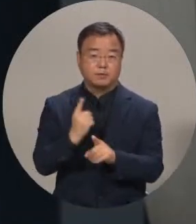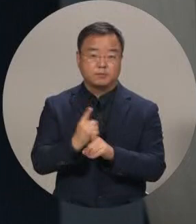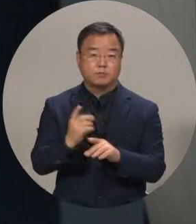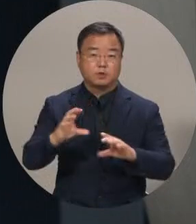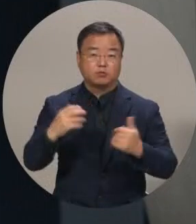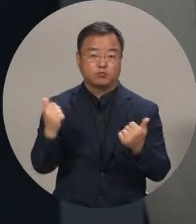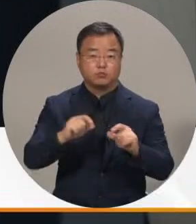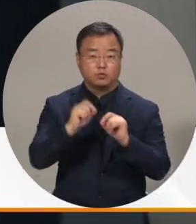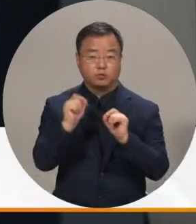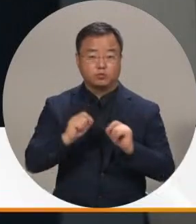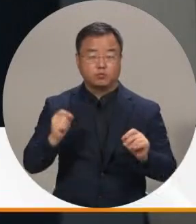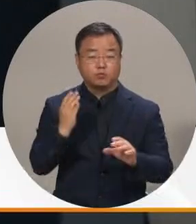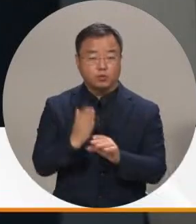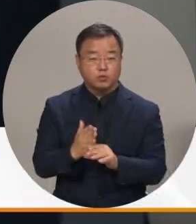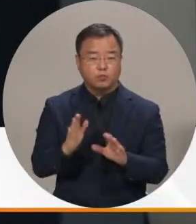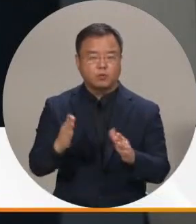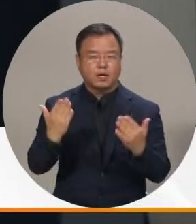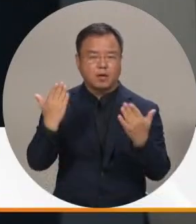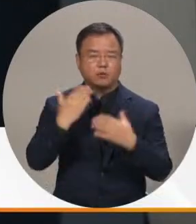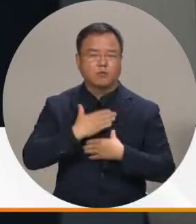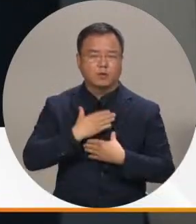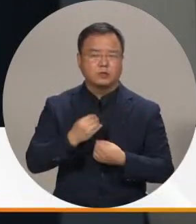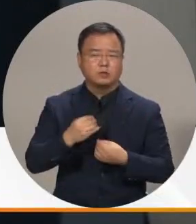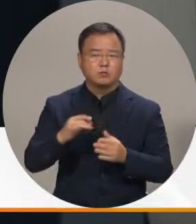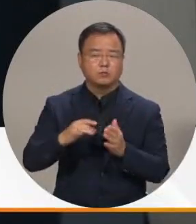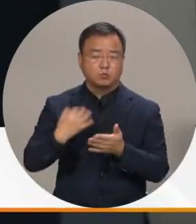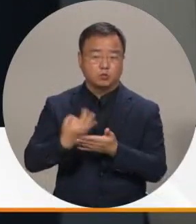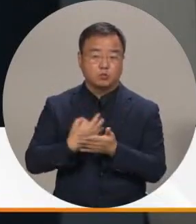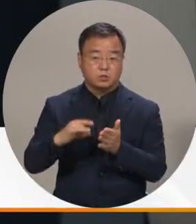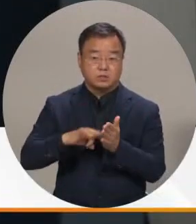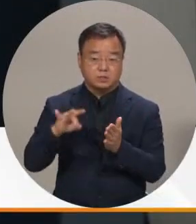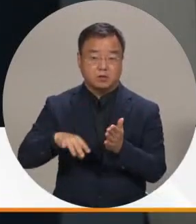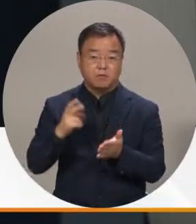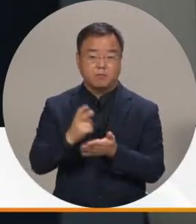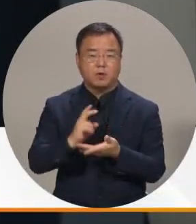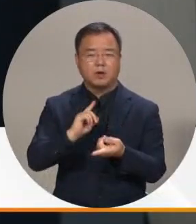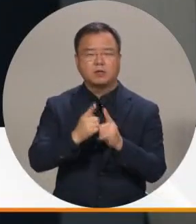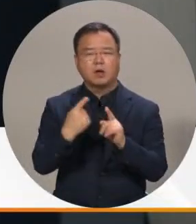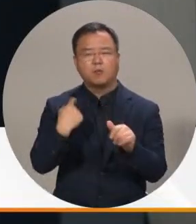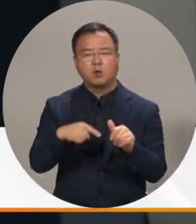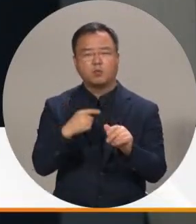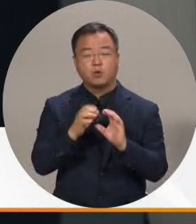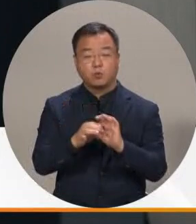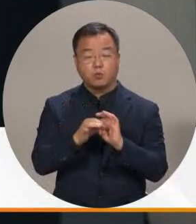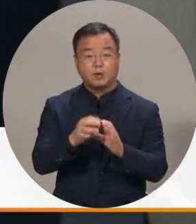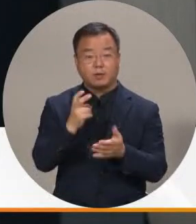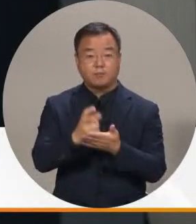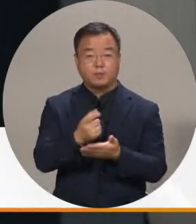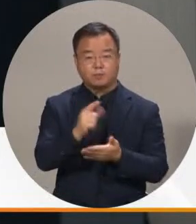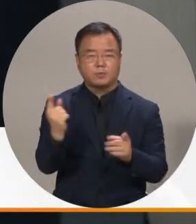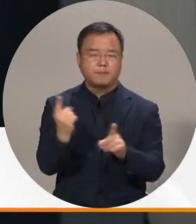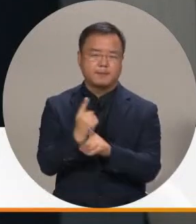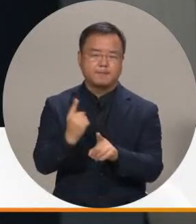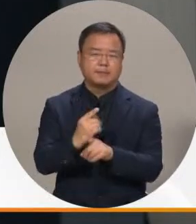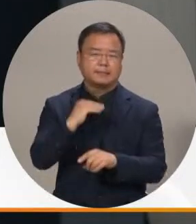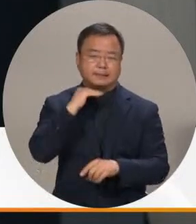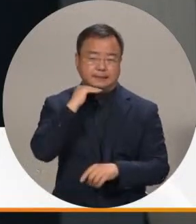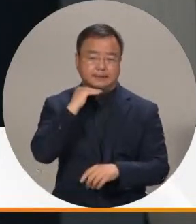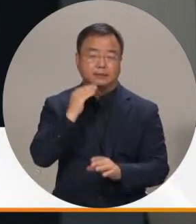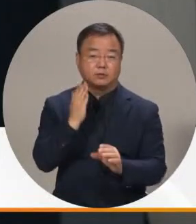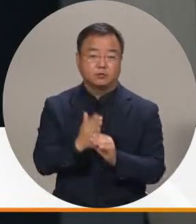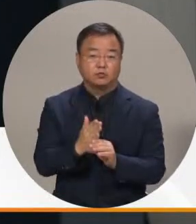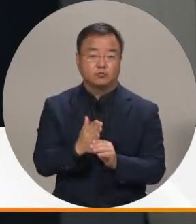국회의 계류 중이고 학교 안전법 소득세법 등 대한교육과 관련된 타법들도 개정 중에 있습니다 그